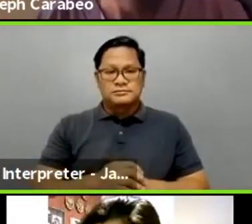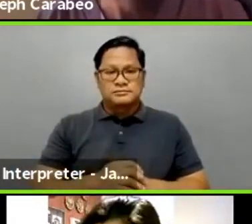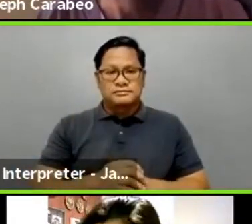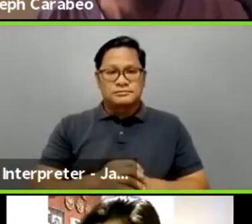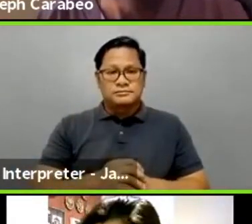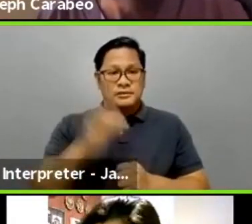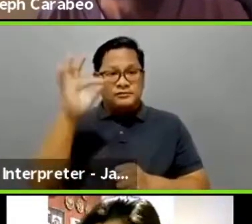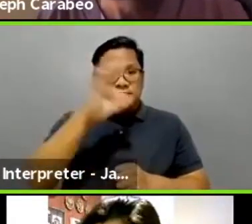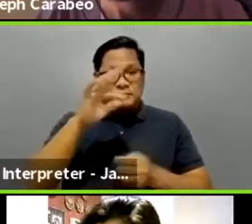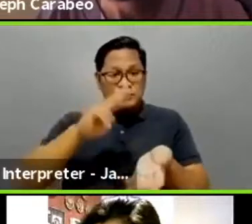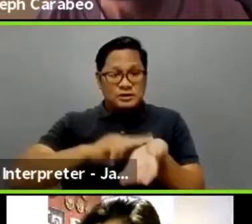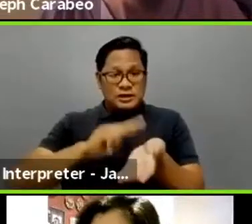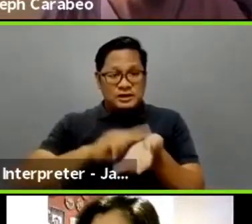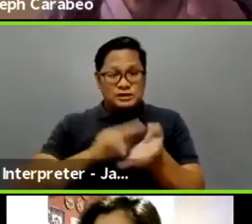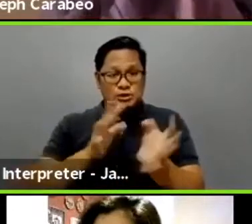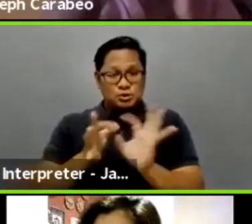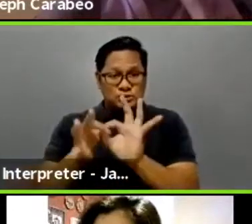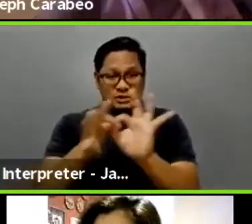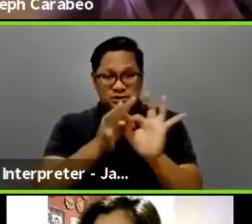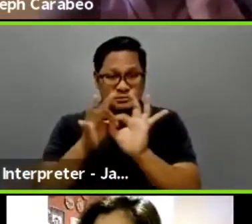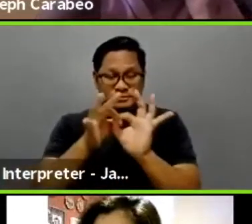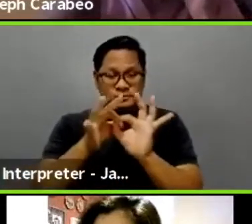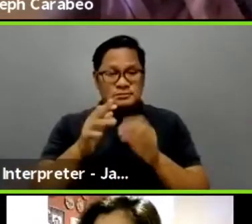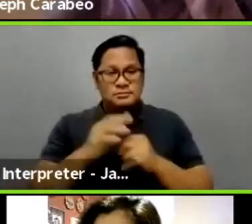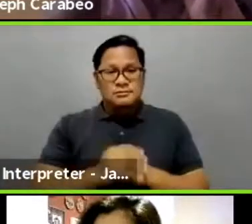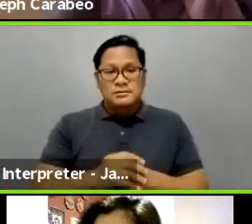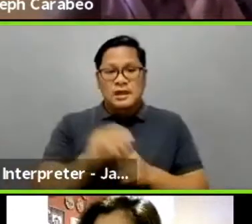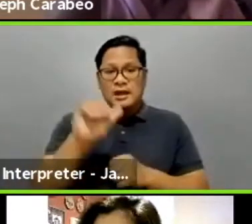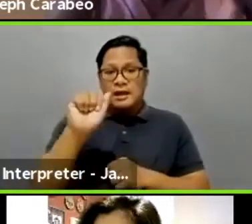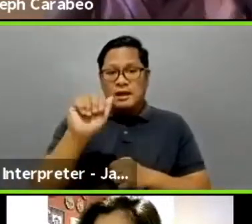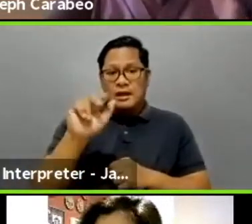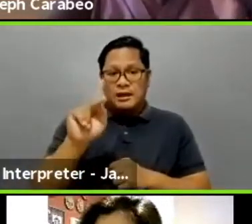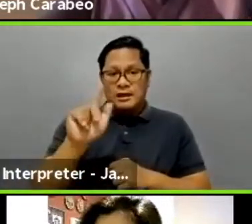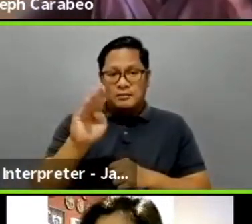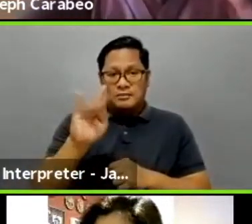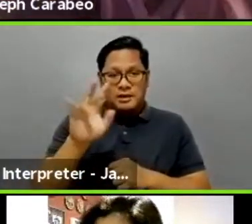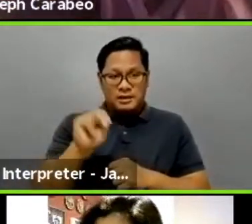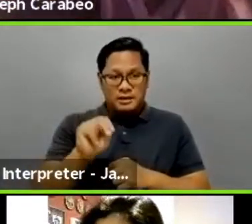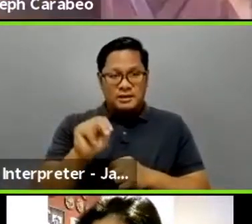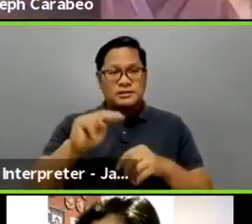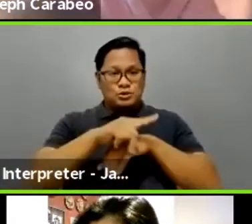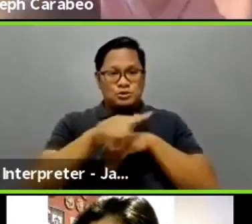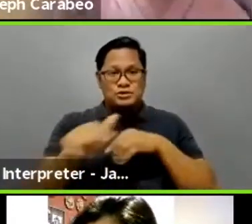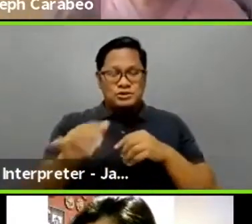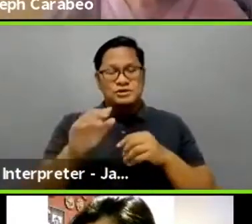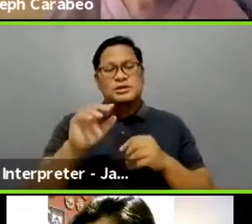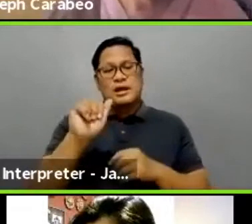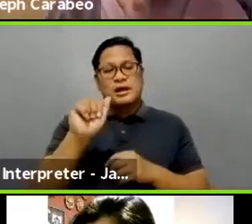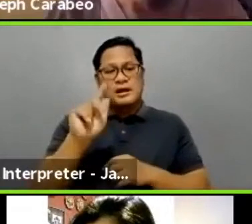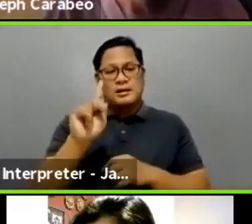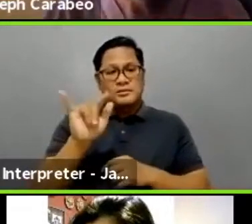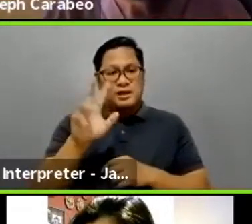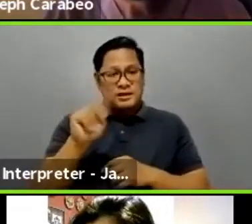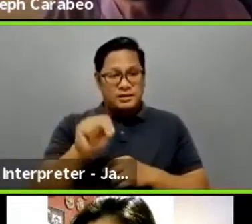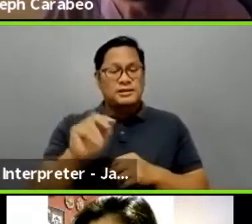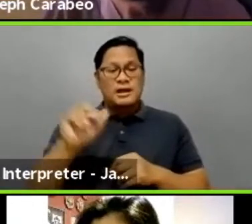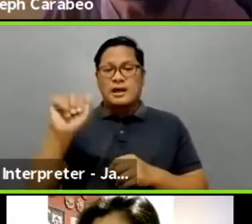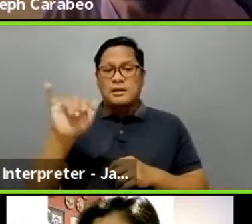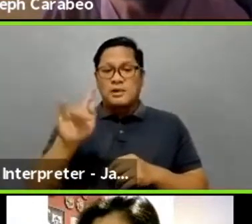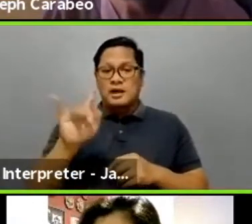Filipino Nurses United, ang Akbayan, National Akbayan Party List, Akbayan